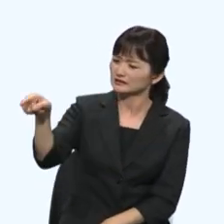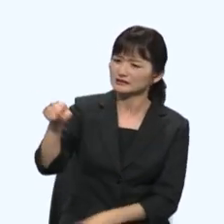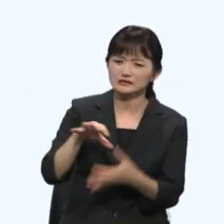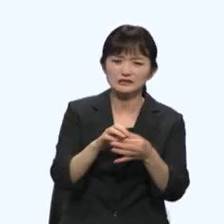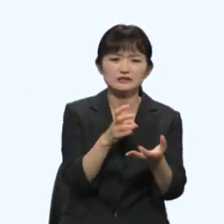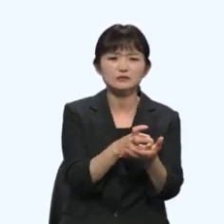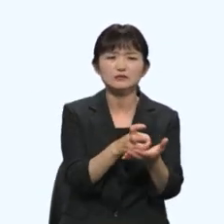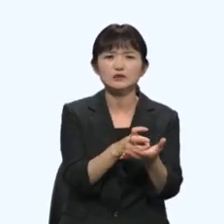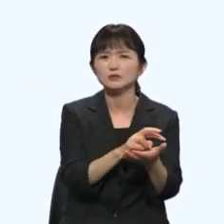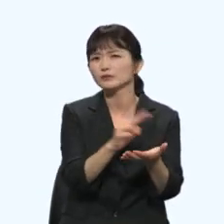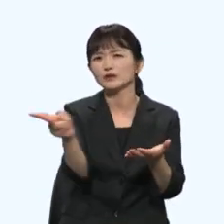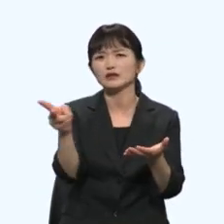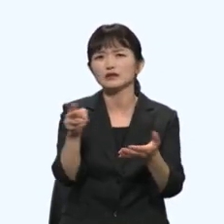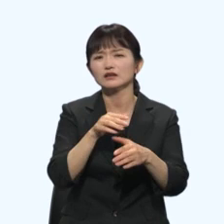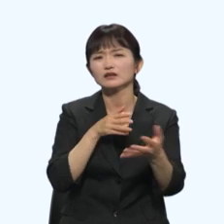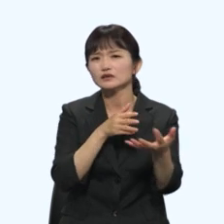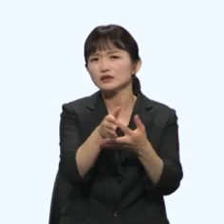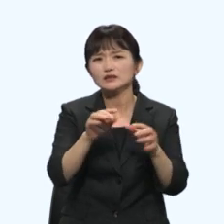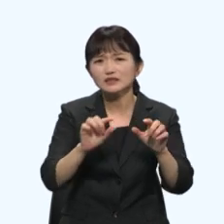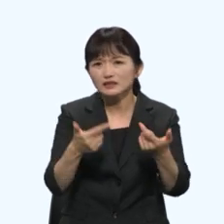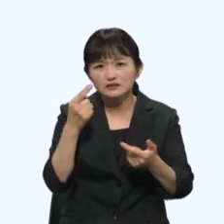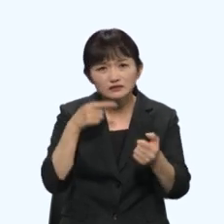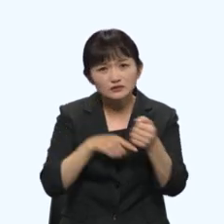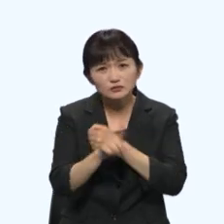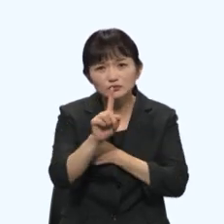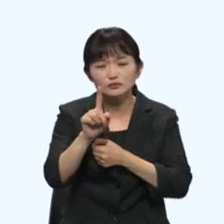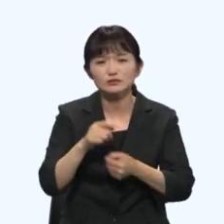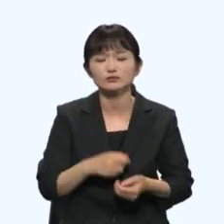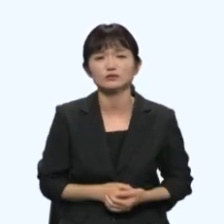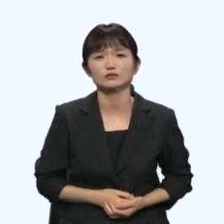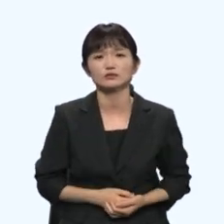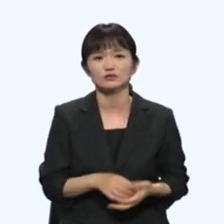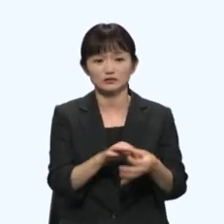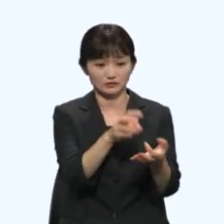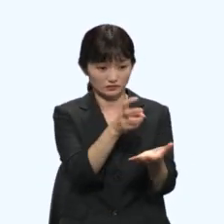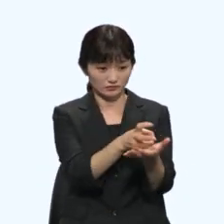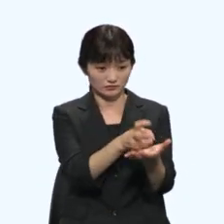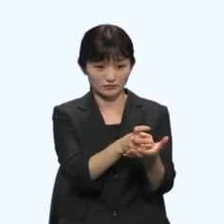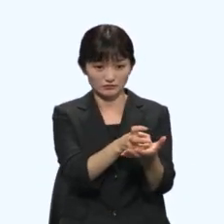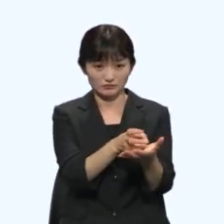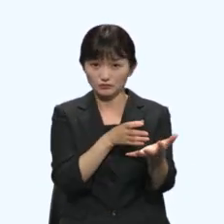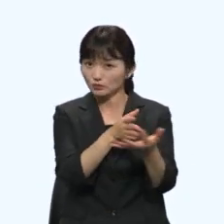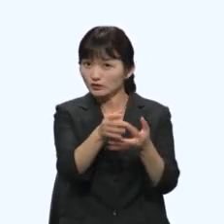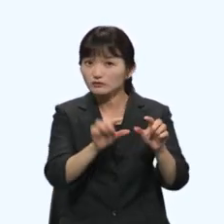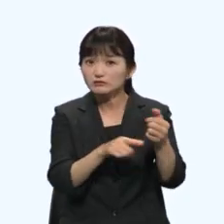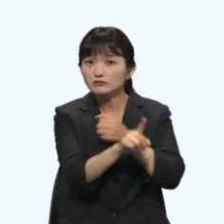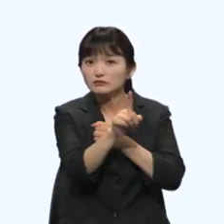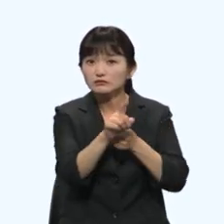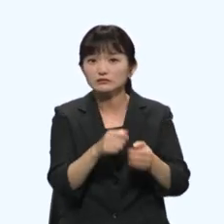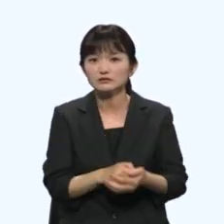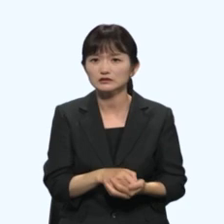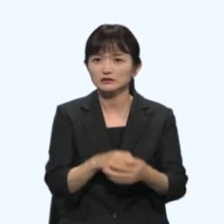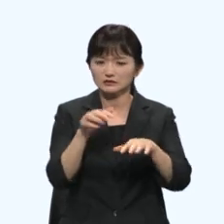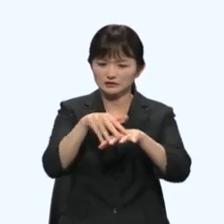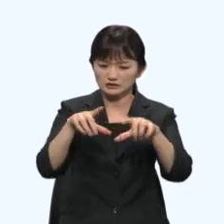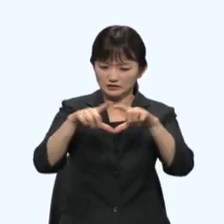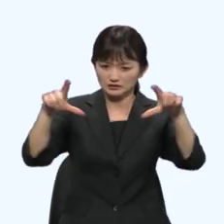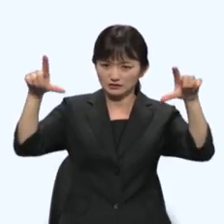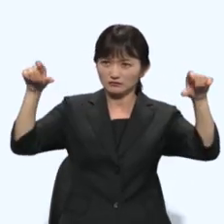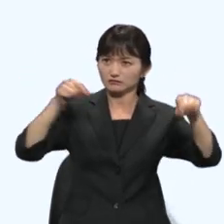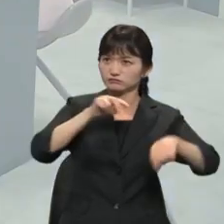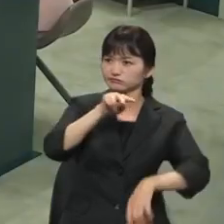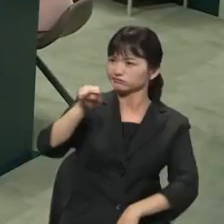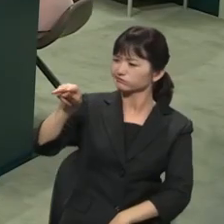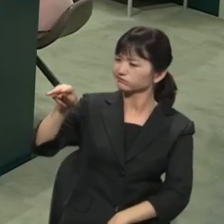처리 안 하나요라고도 제작을 했습니다 왜 관련법 처리를 안 합니까 어쨌든 눈쌀을 찌푸리더라도